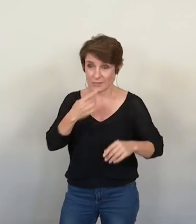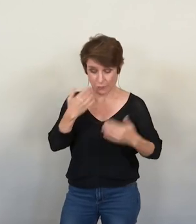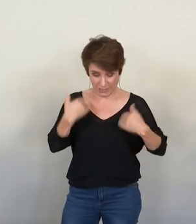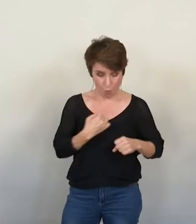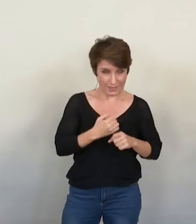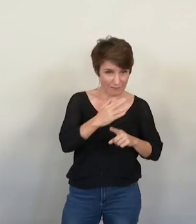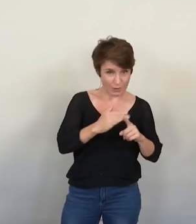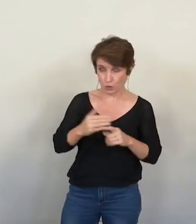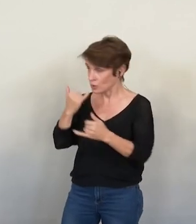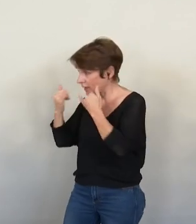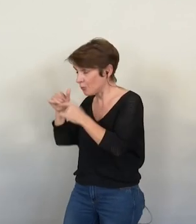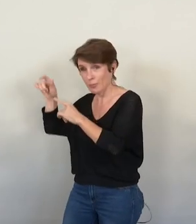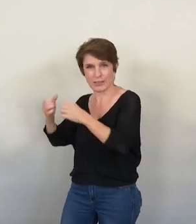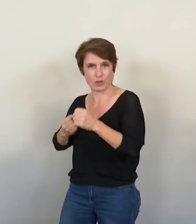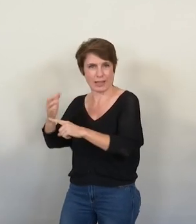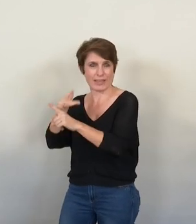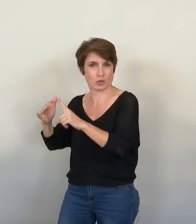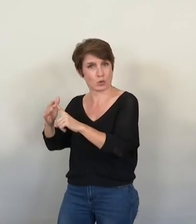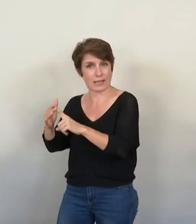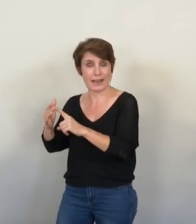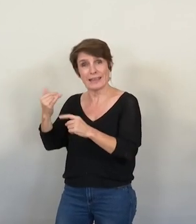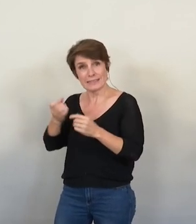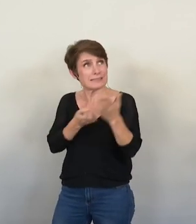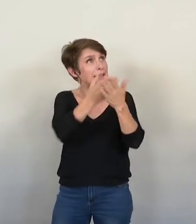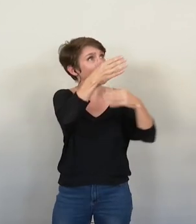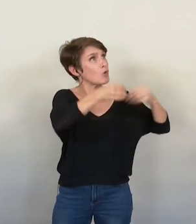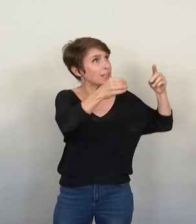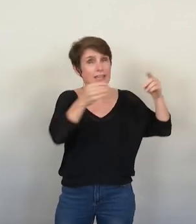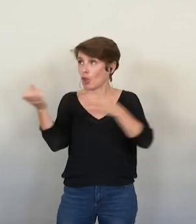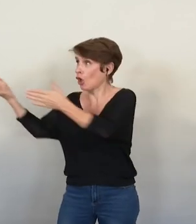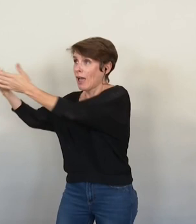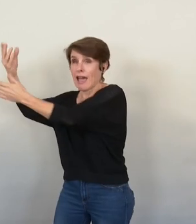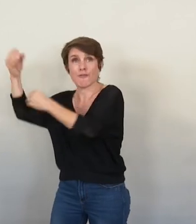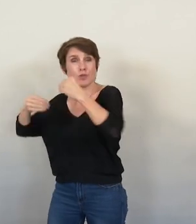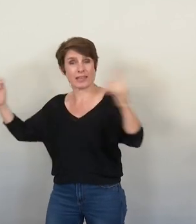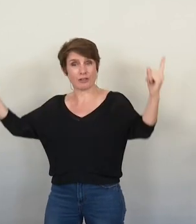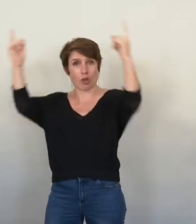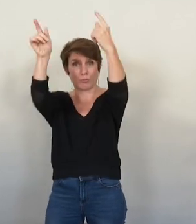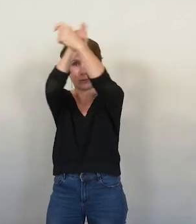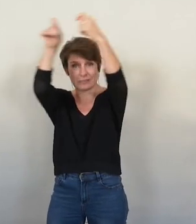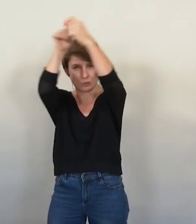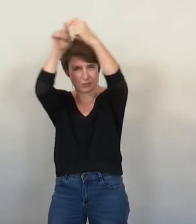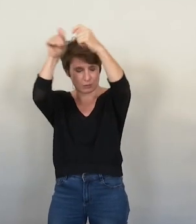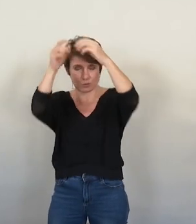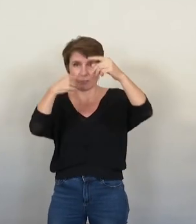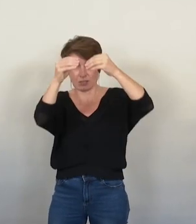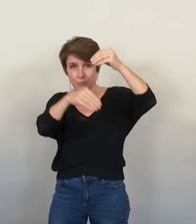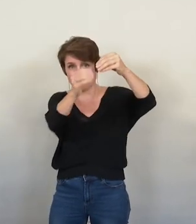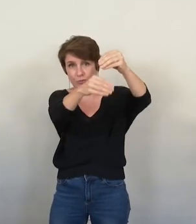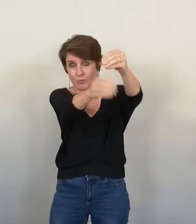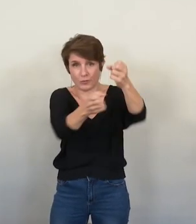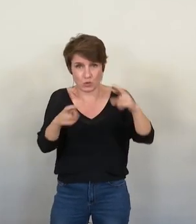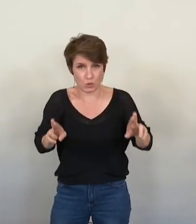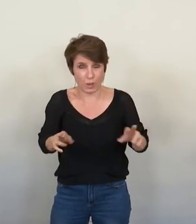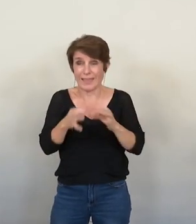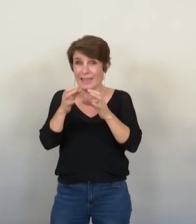social pardonnez-moi s'il faut tout faire converger par les directeurs et bien ça filtre tout et ça rallonge le dispositif et les résultats quand ils